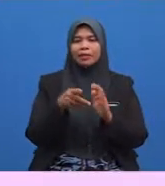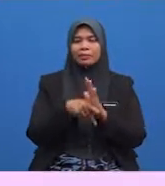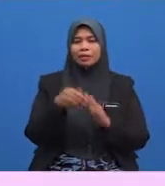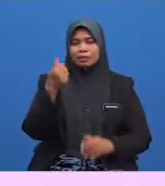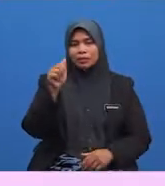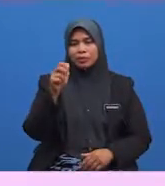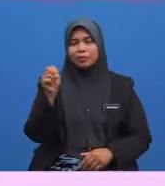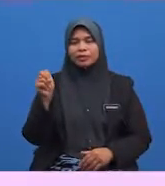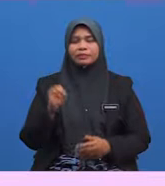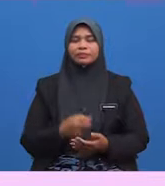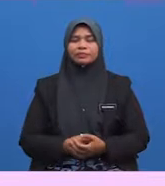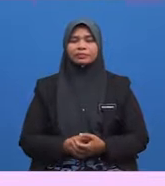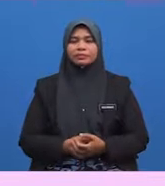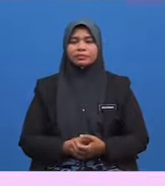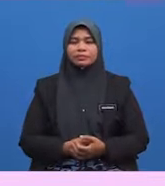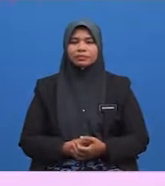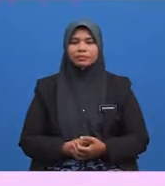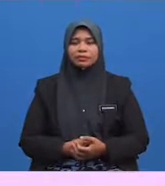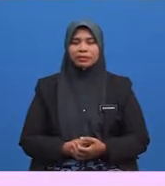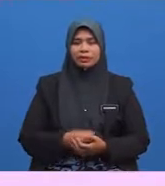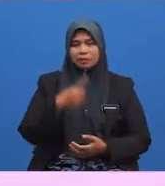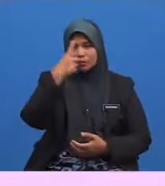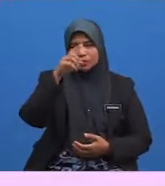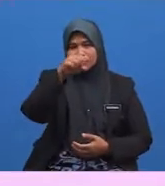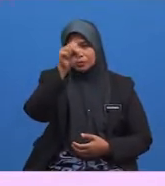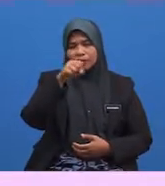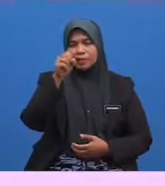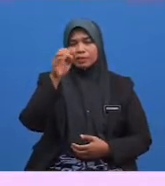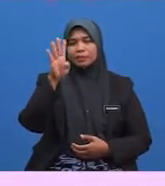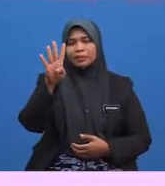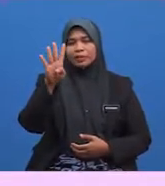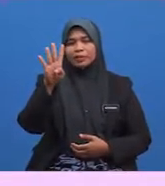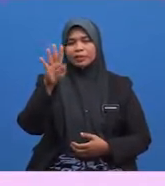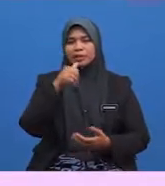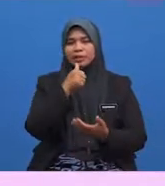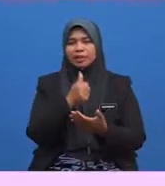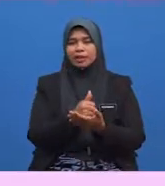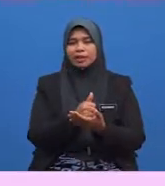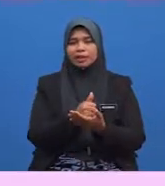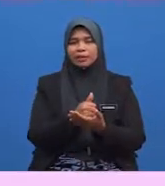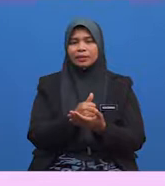2 tempat perpuluhan. Bagi soalan B ini, nilai pi ialah